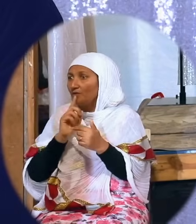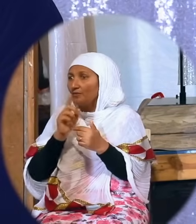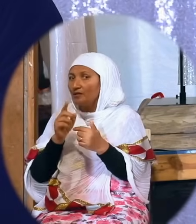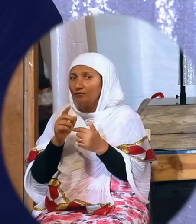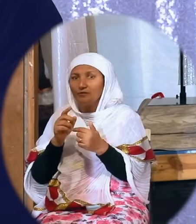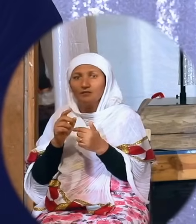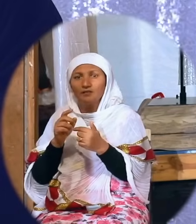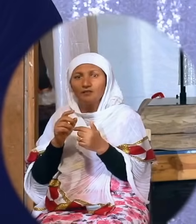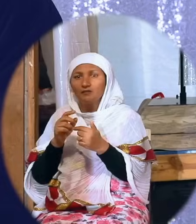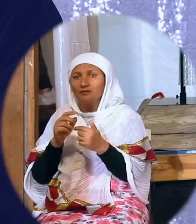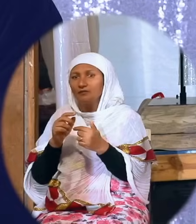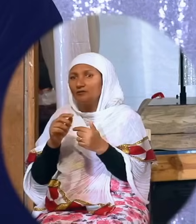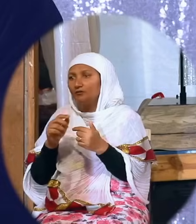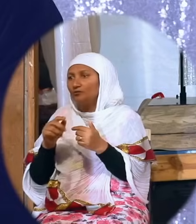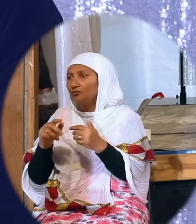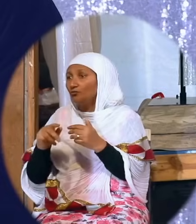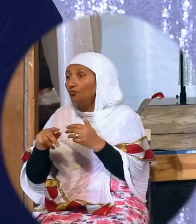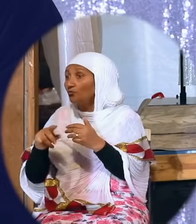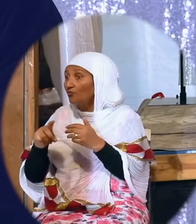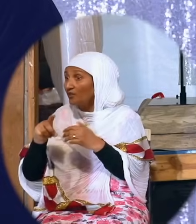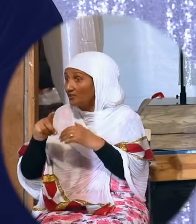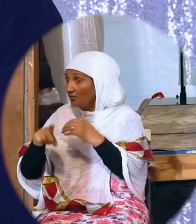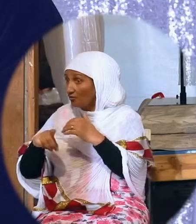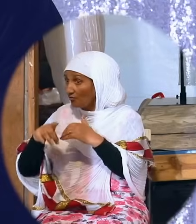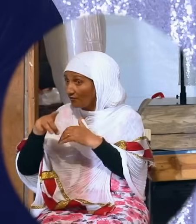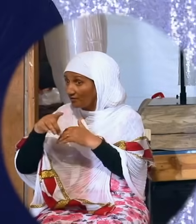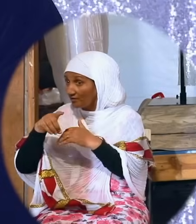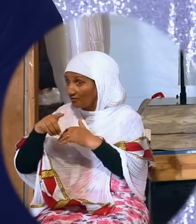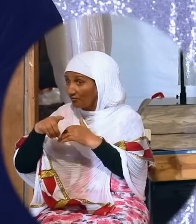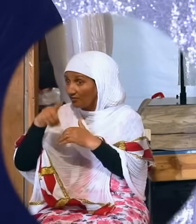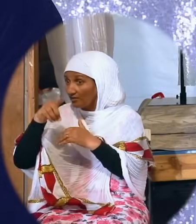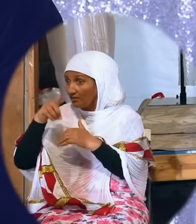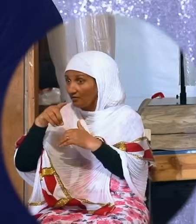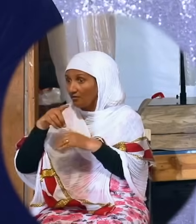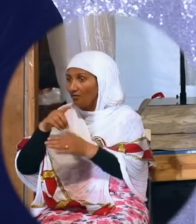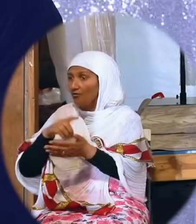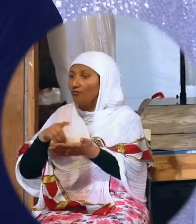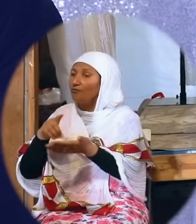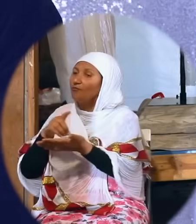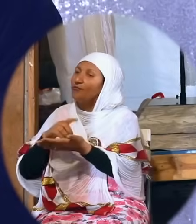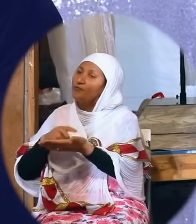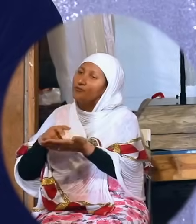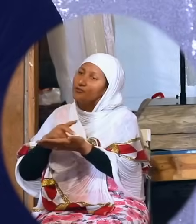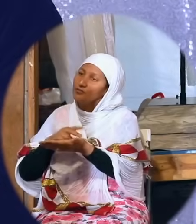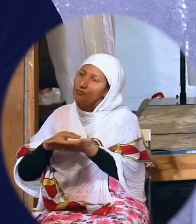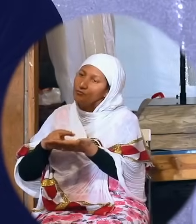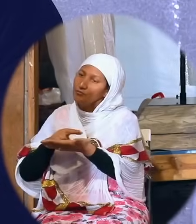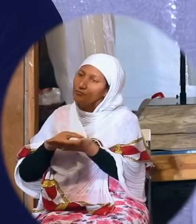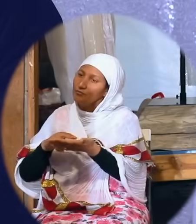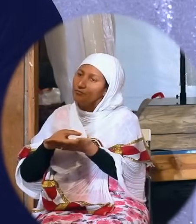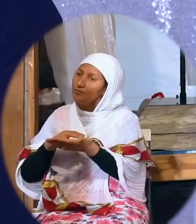አንዲት የዩኒቨርሲቲ ፕሮፌሰር እገሌ ነው የጀመረው፣ የተጀመረበት ምክንያት ይሄ ነው ትላለች። ለምሳሌ